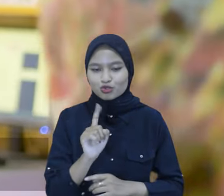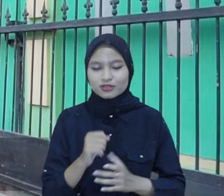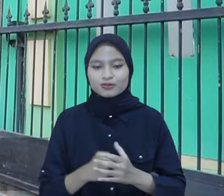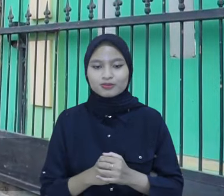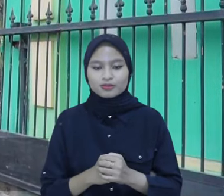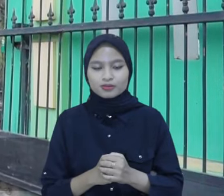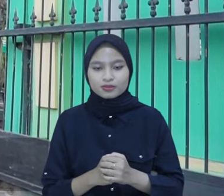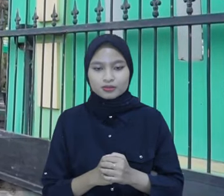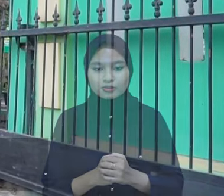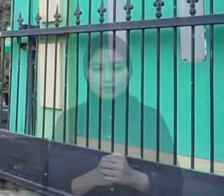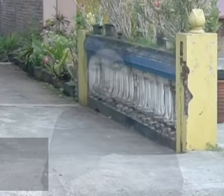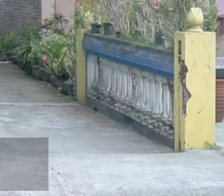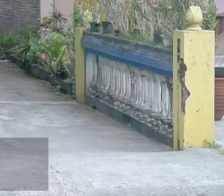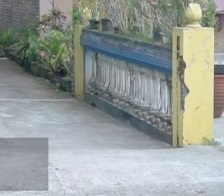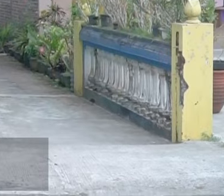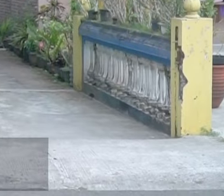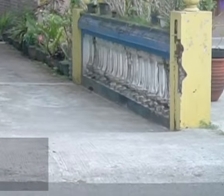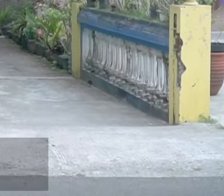dahulu.